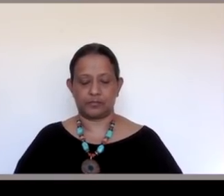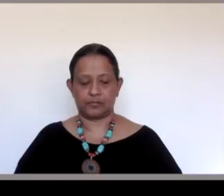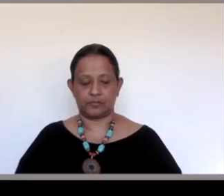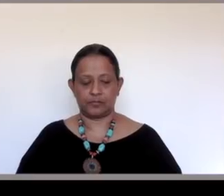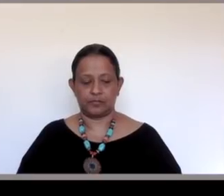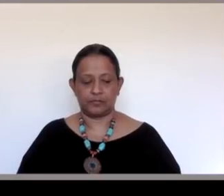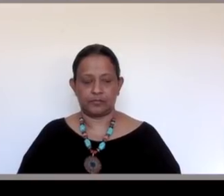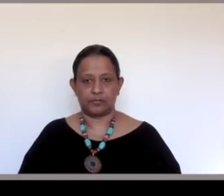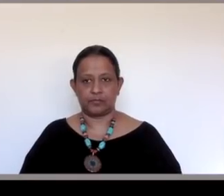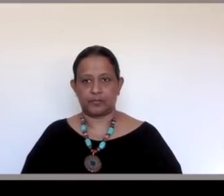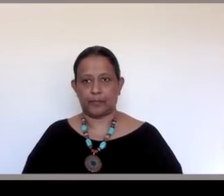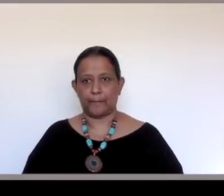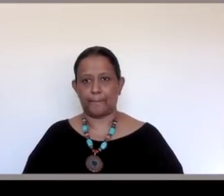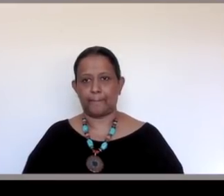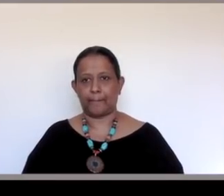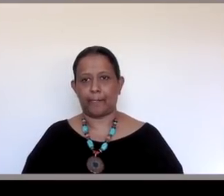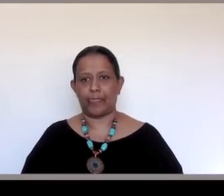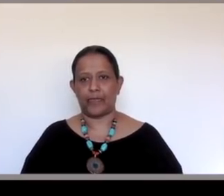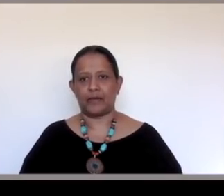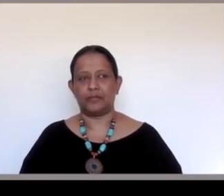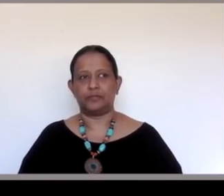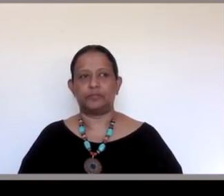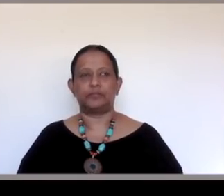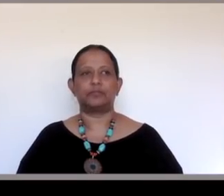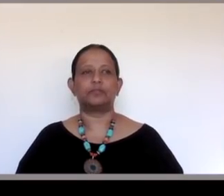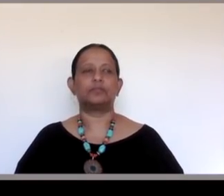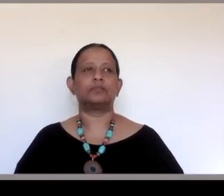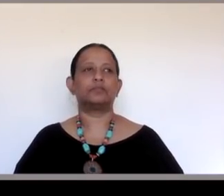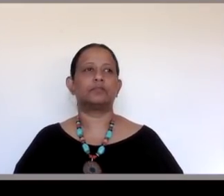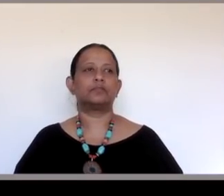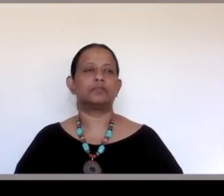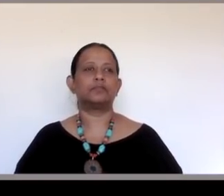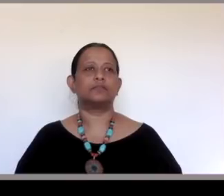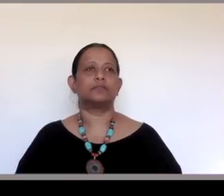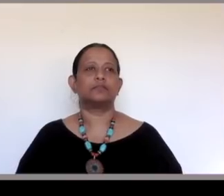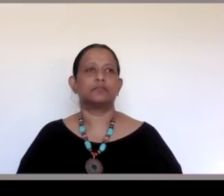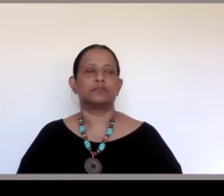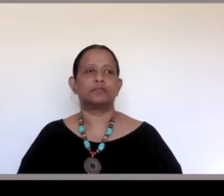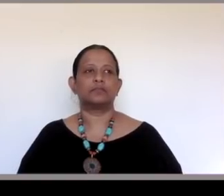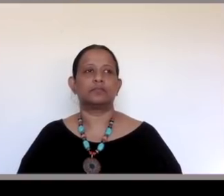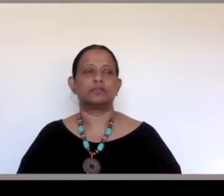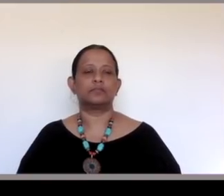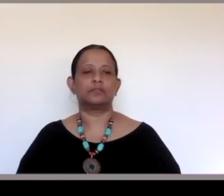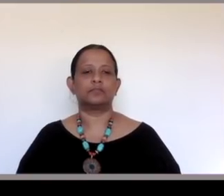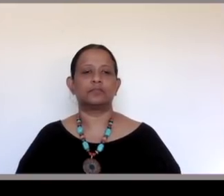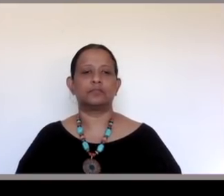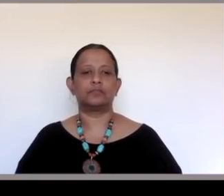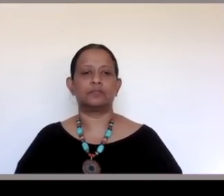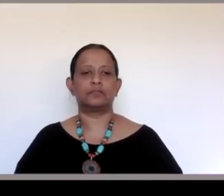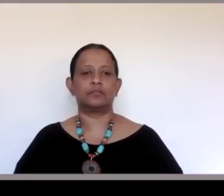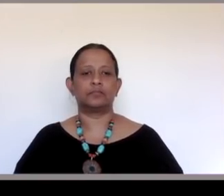தம் மேவகே அடக் திபெனோ இவ்வாறு எட்டு வாக்கியங்கள் இருக்கு அபி சத்தியன் சத்திய பலண்டேனோ நாம் ஒவ்வொரு வாரம் இதை பார்க்க போறோம் நமது